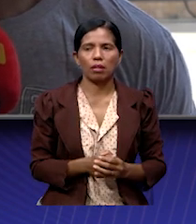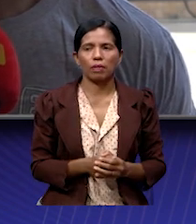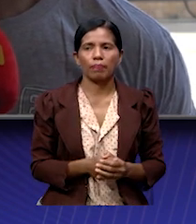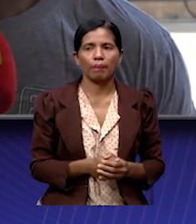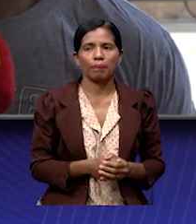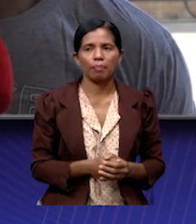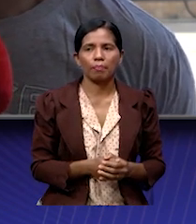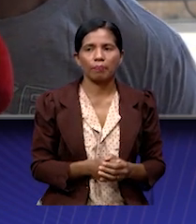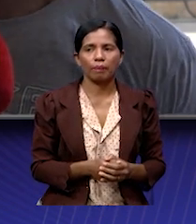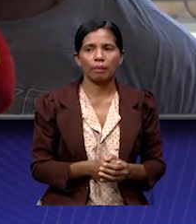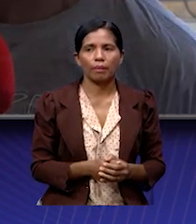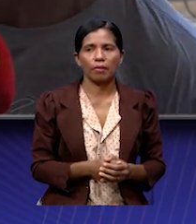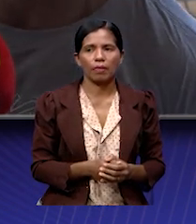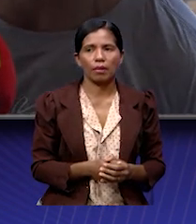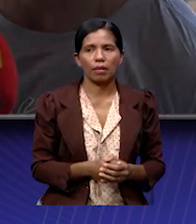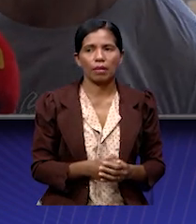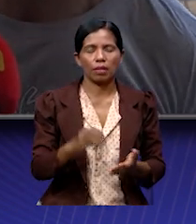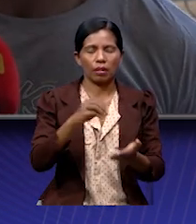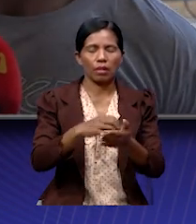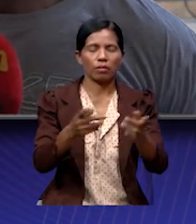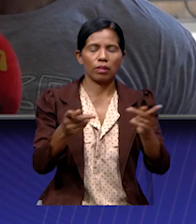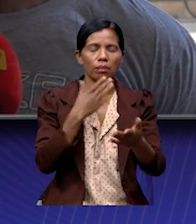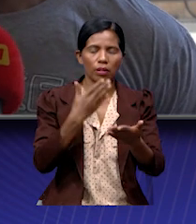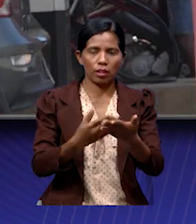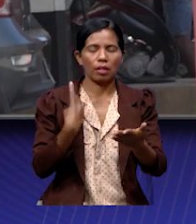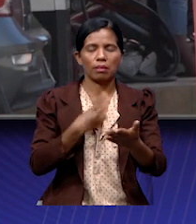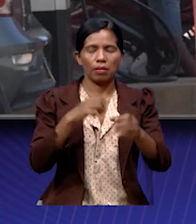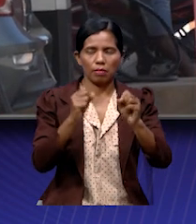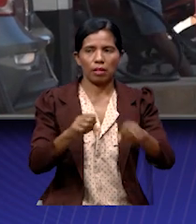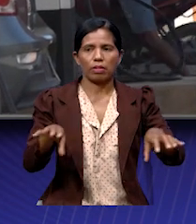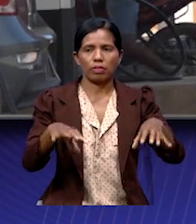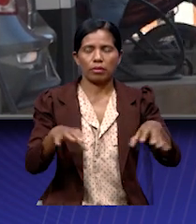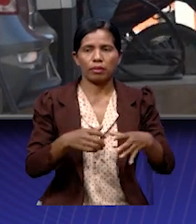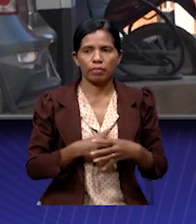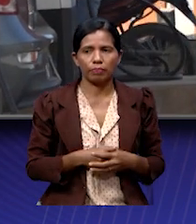Asa ide kreatif stabilitas itu tuan beli servis, ni ada terus.